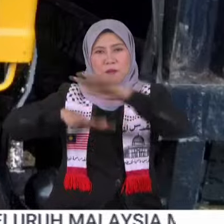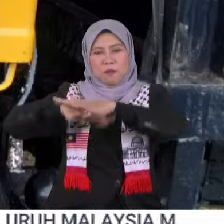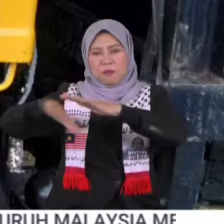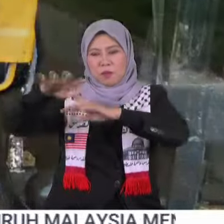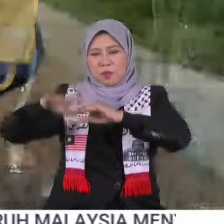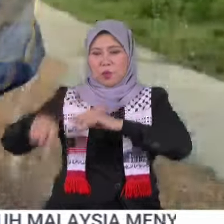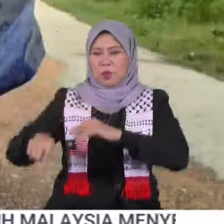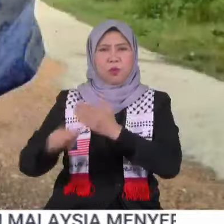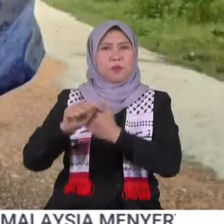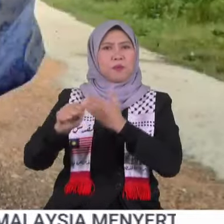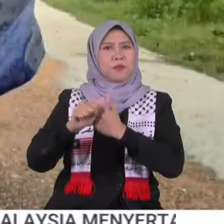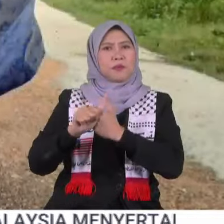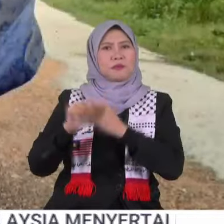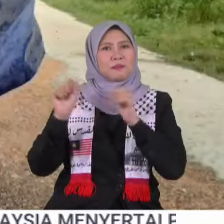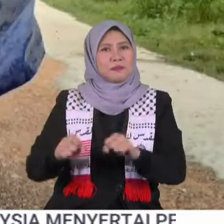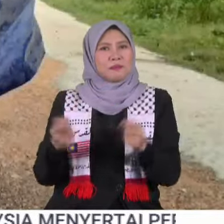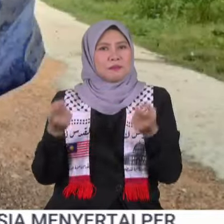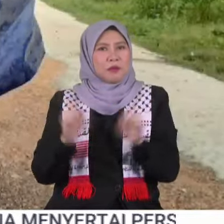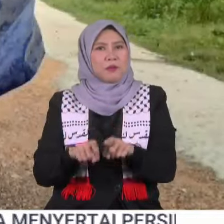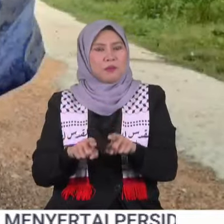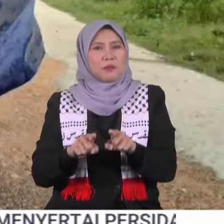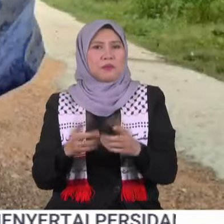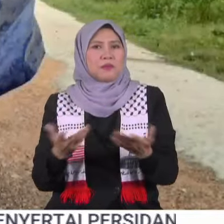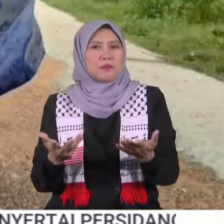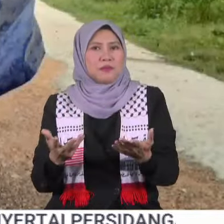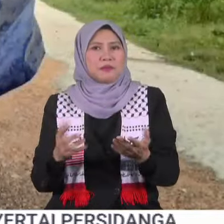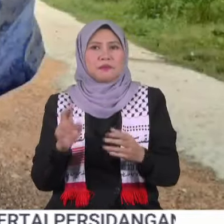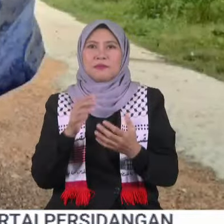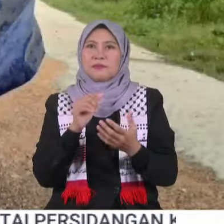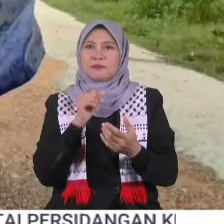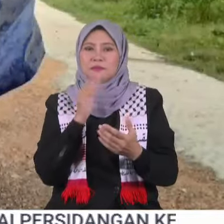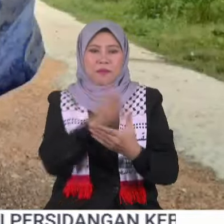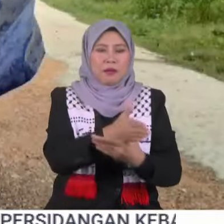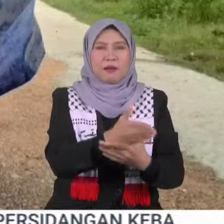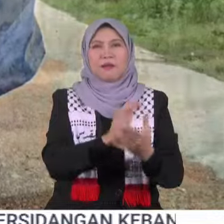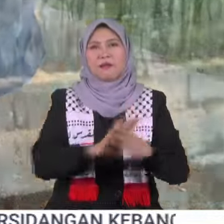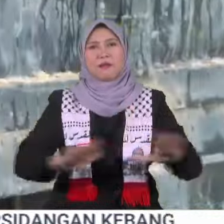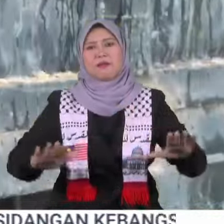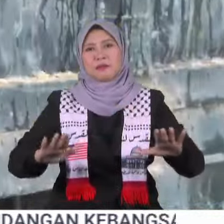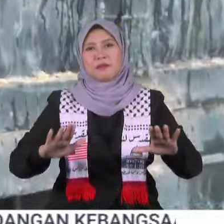berbahaya dan mengundang risiko keselamatan dan pengguna jalan raya.